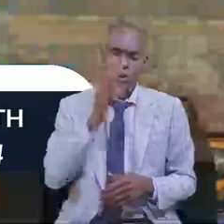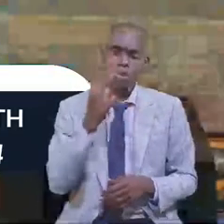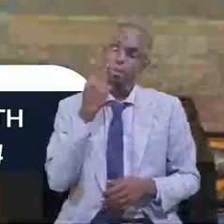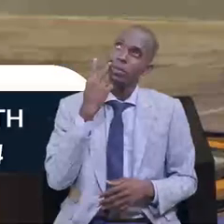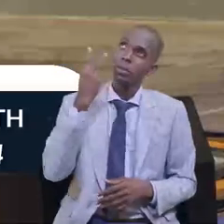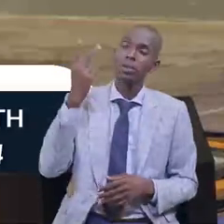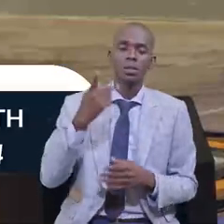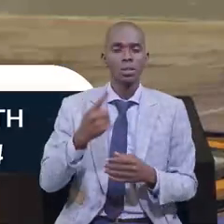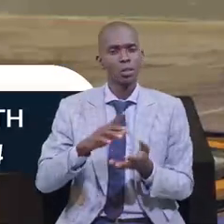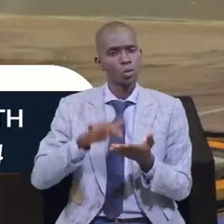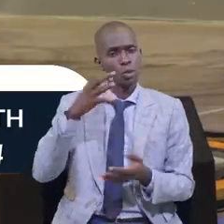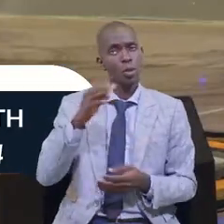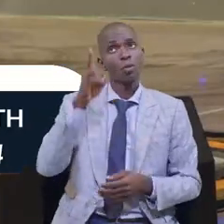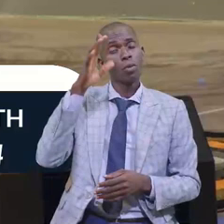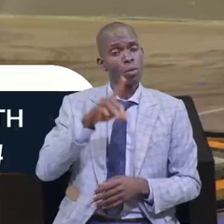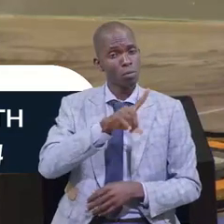la gloire de Dieu?